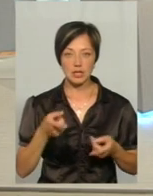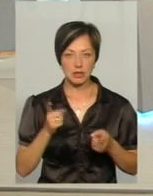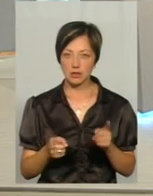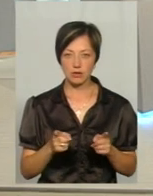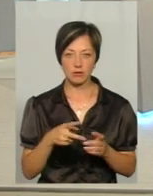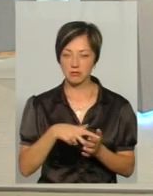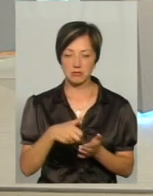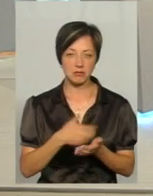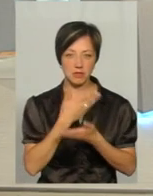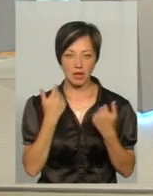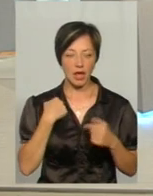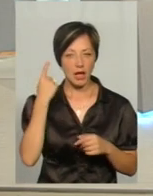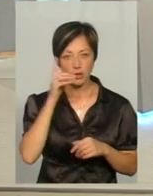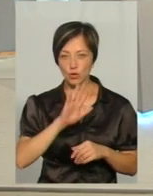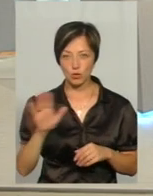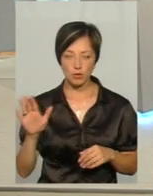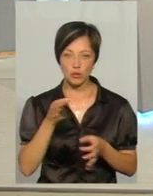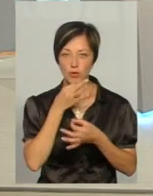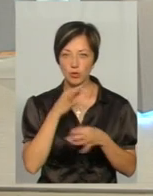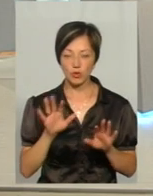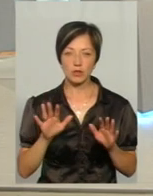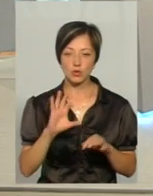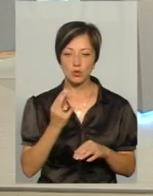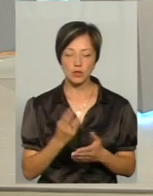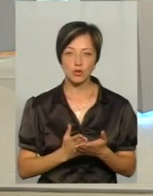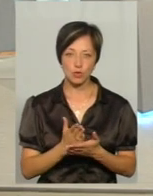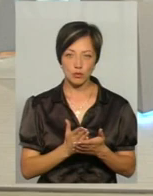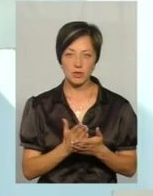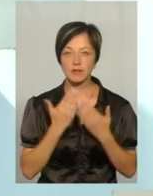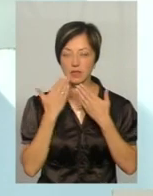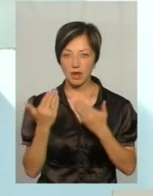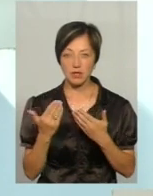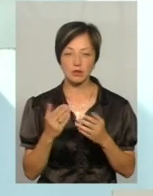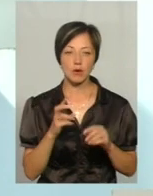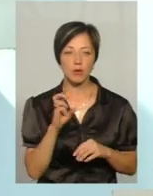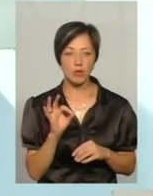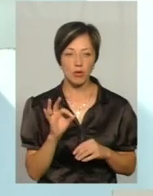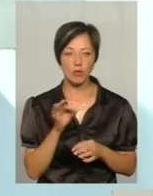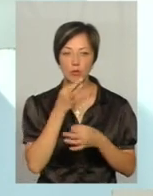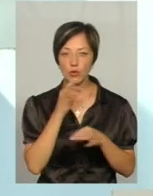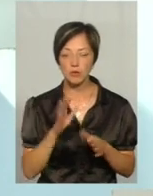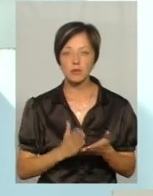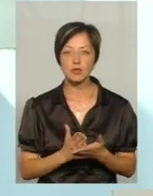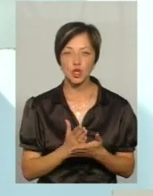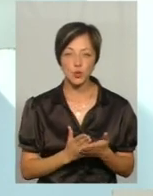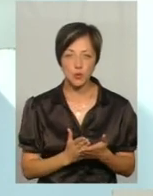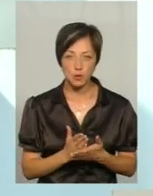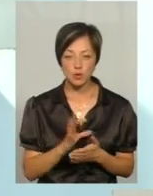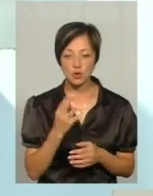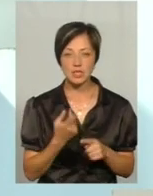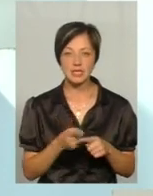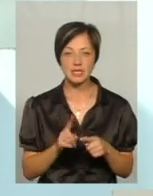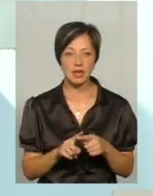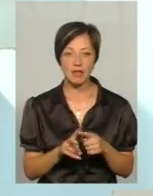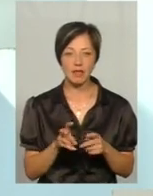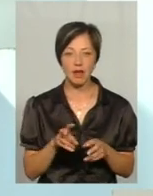не розкаялася. Я не думаю, що вона в будь-які соціальні служби зверталася, тому що будь-які служби соціальні, це ж не